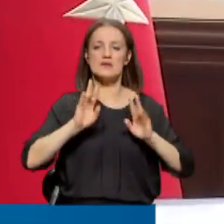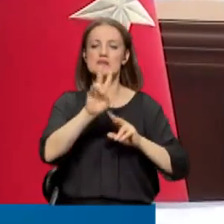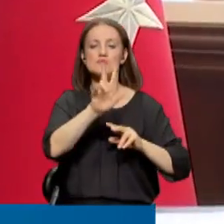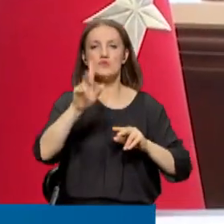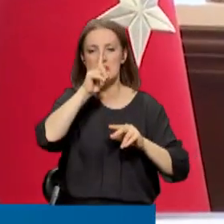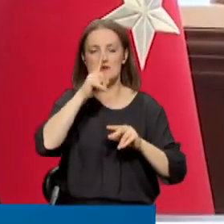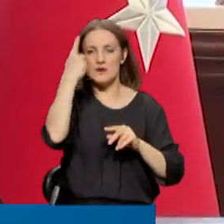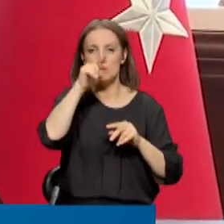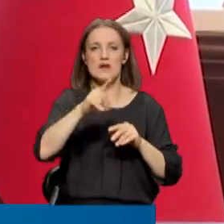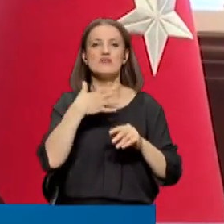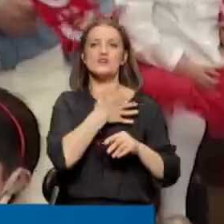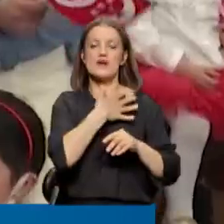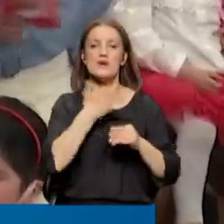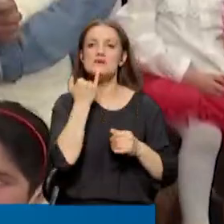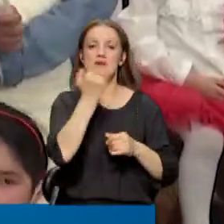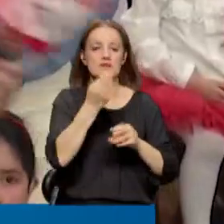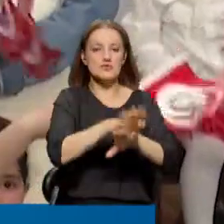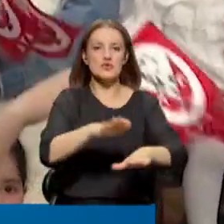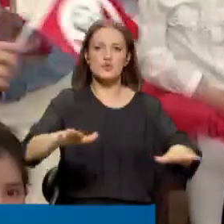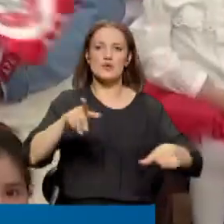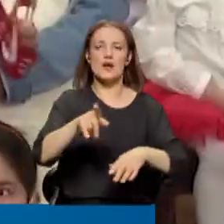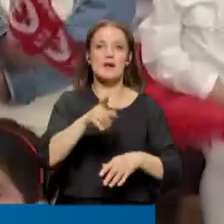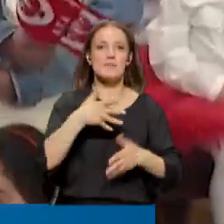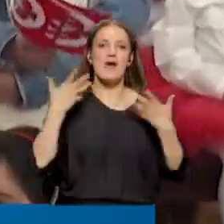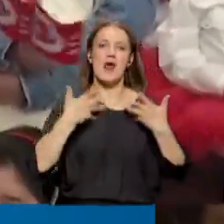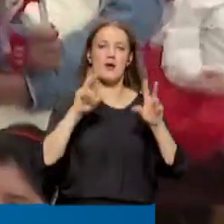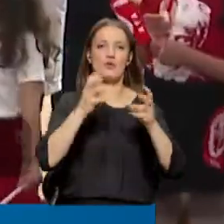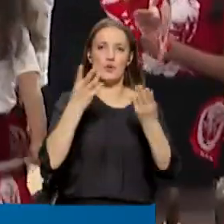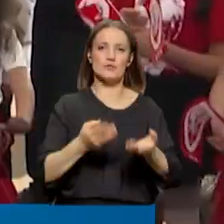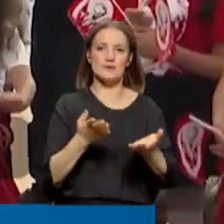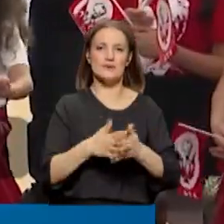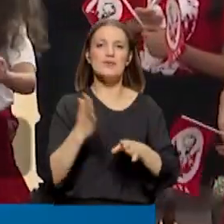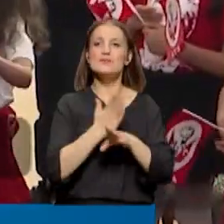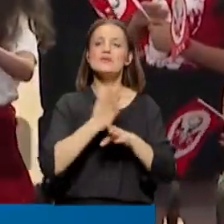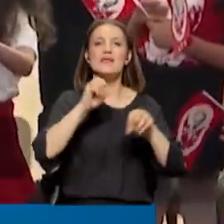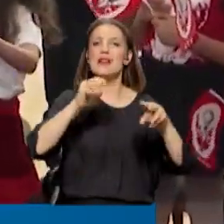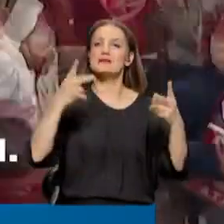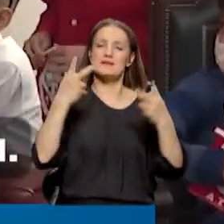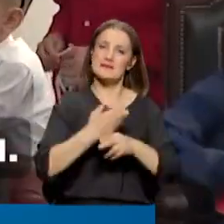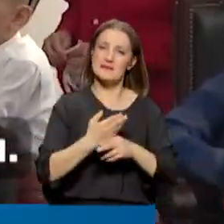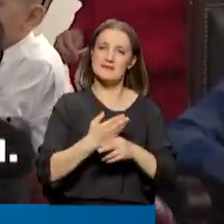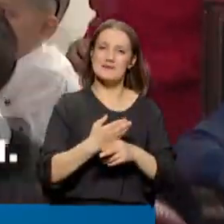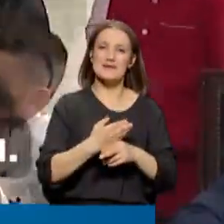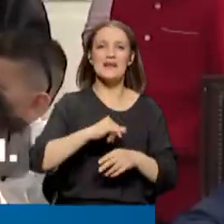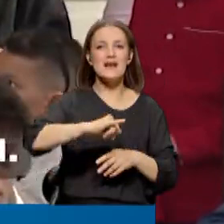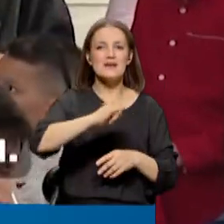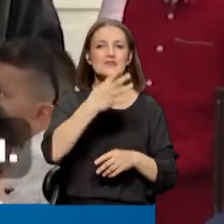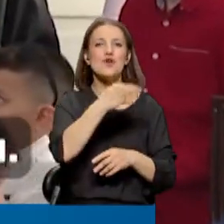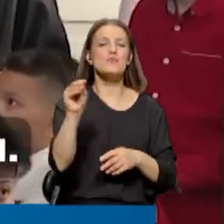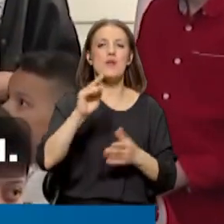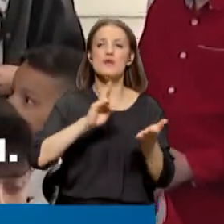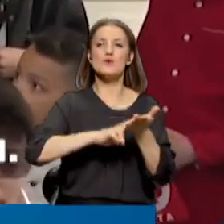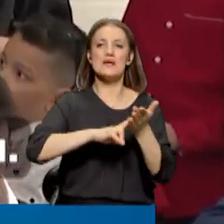23 Nisan nedeniyle CHP'ye gelen küçük ziyaretçilerin de merak konusu oldu. Neden elektriği kesildi? Yaklaşık 4